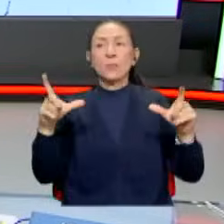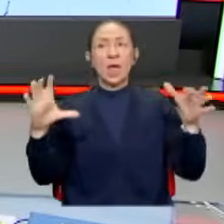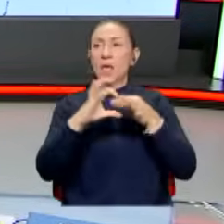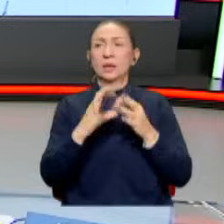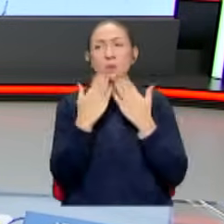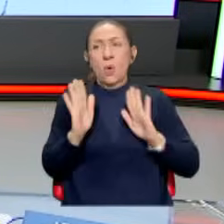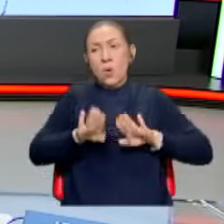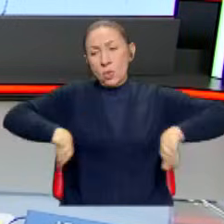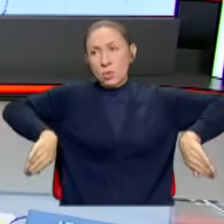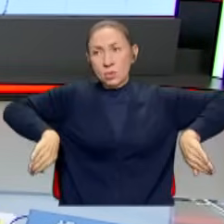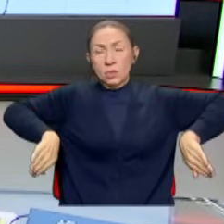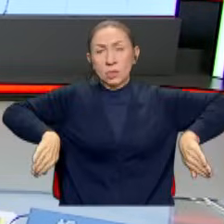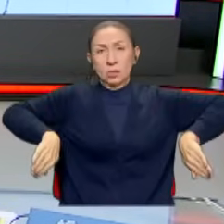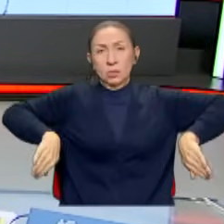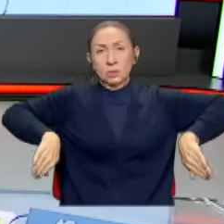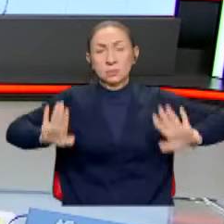şey